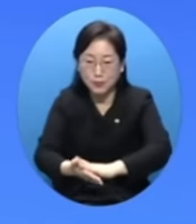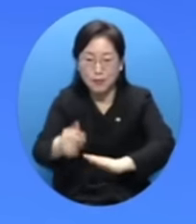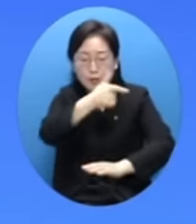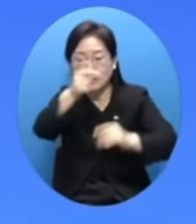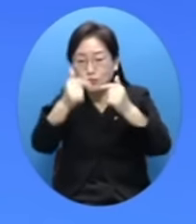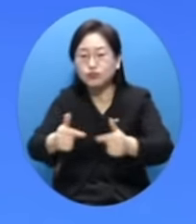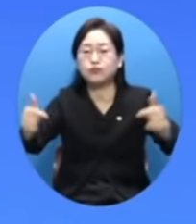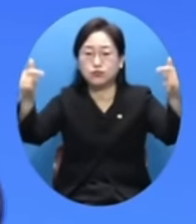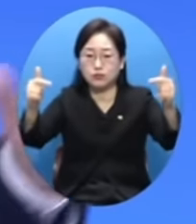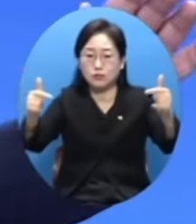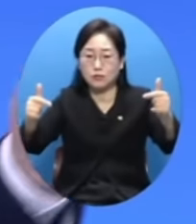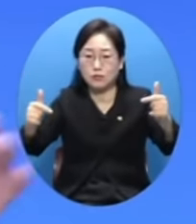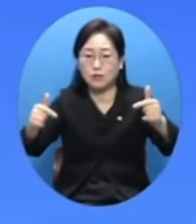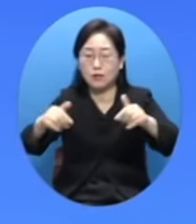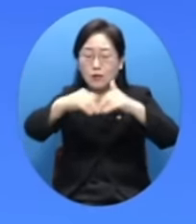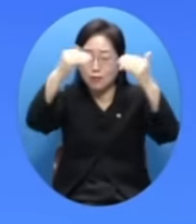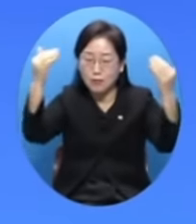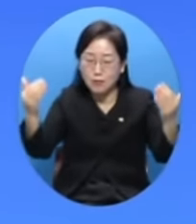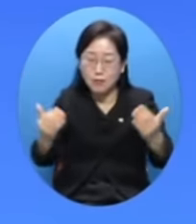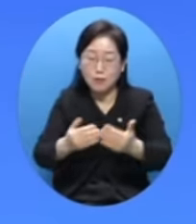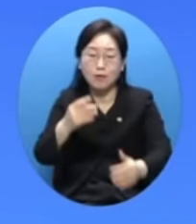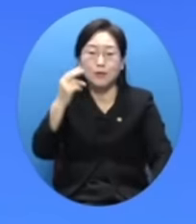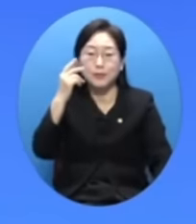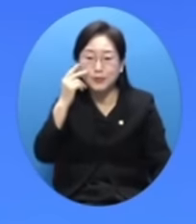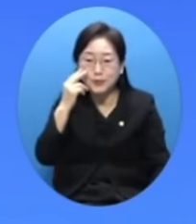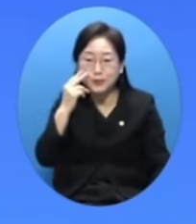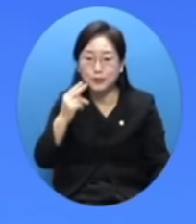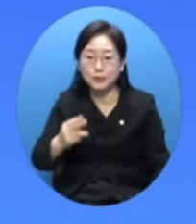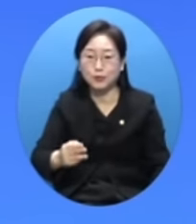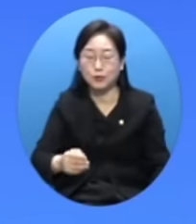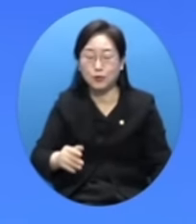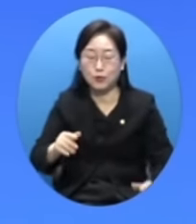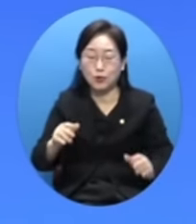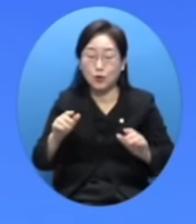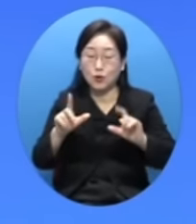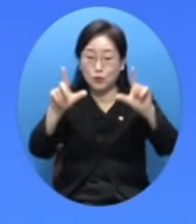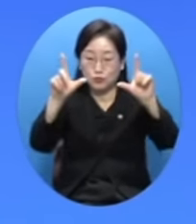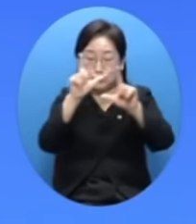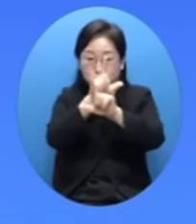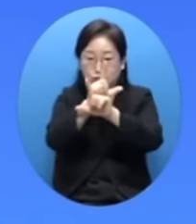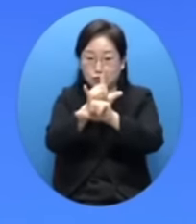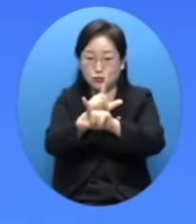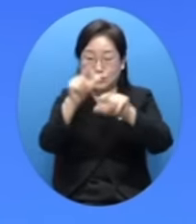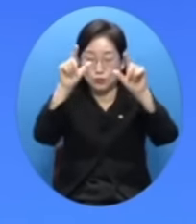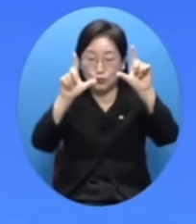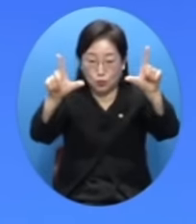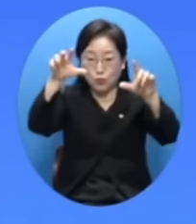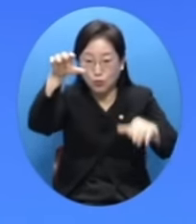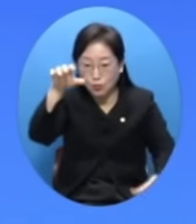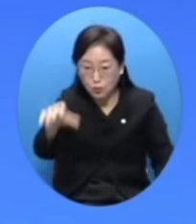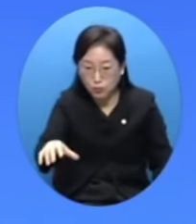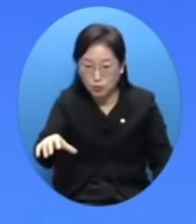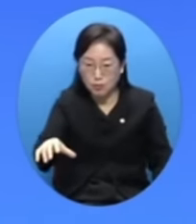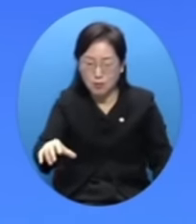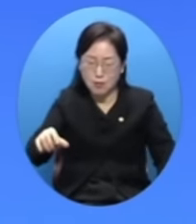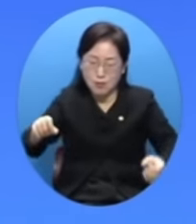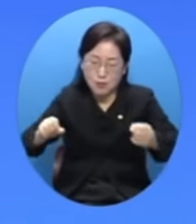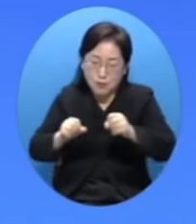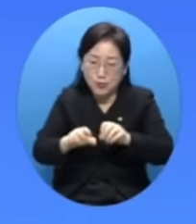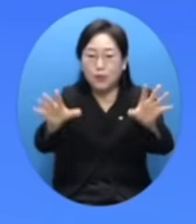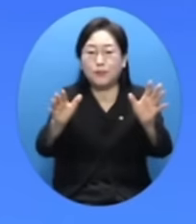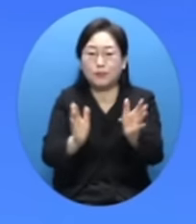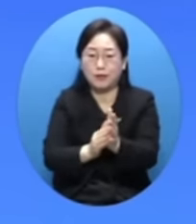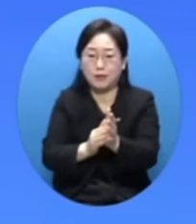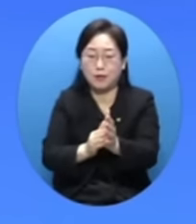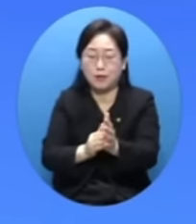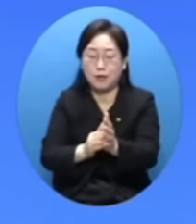역사가 온 미국 북도 무 지역을 뒤덮었습니다 그래서 그 부흥 역사가 온